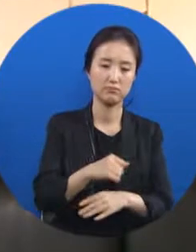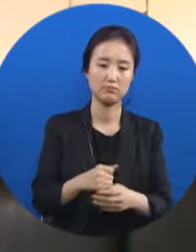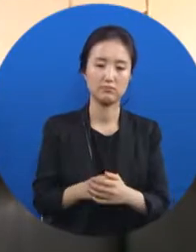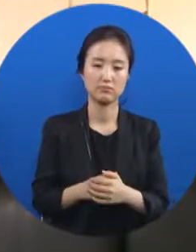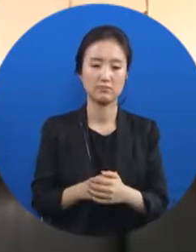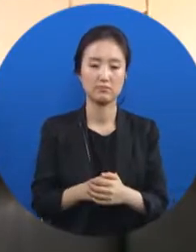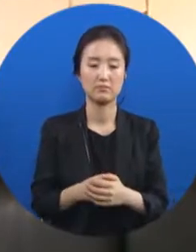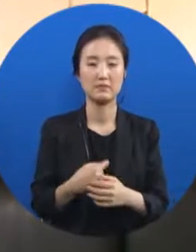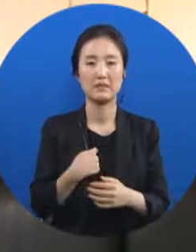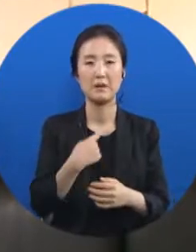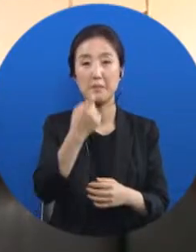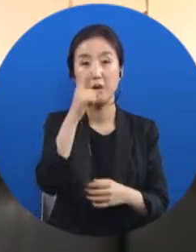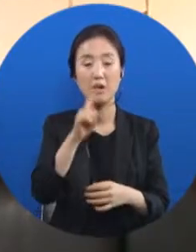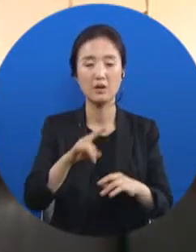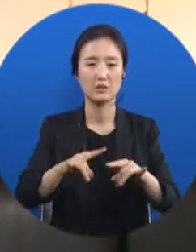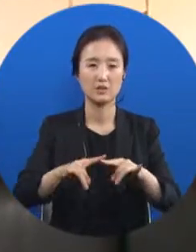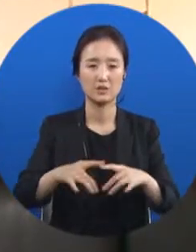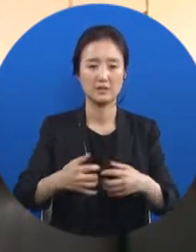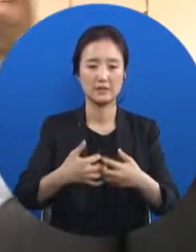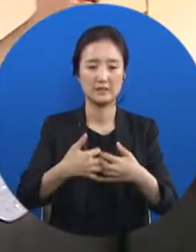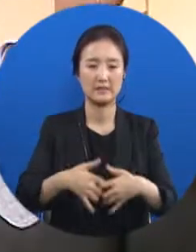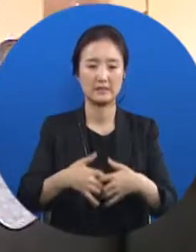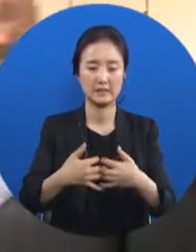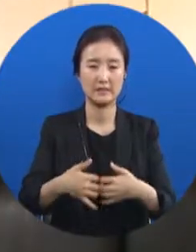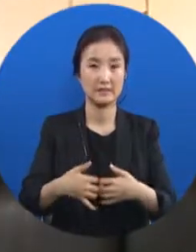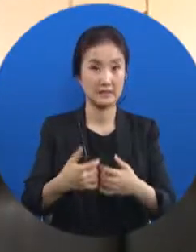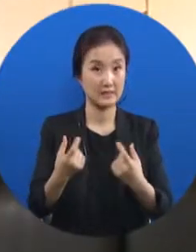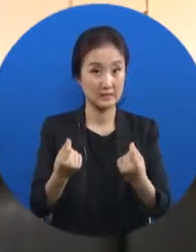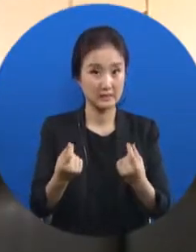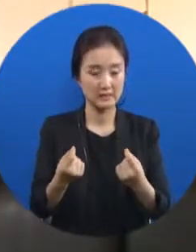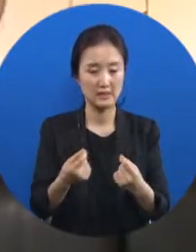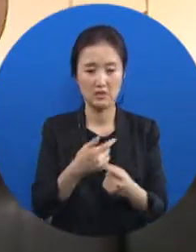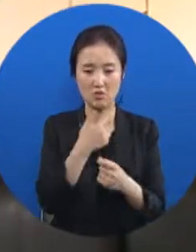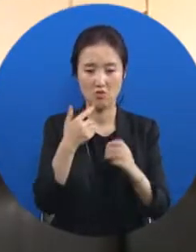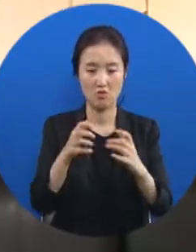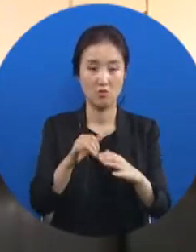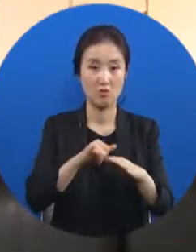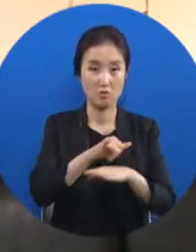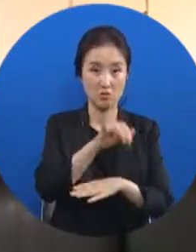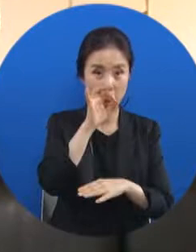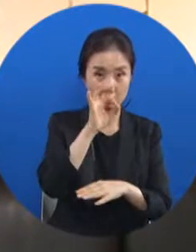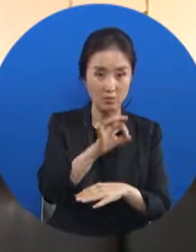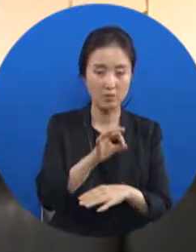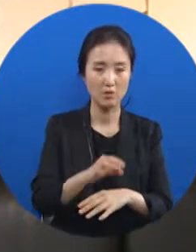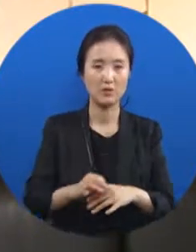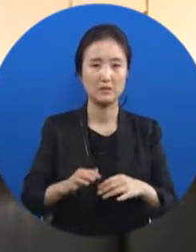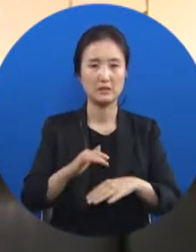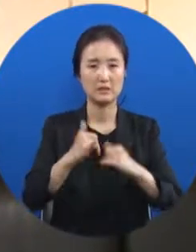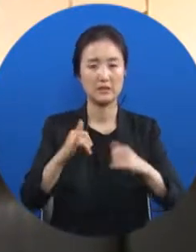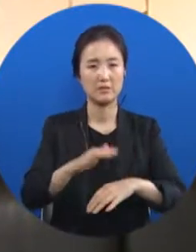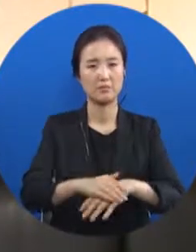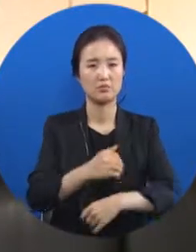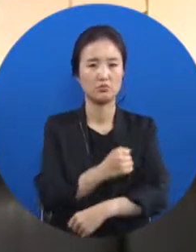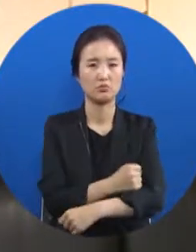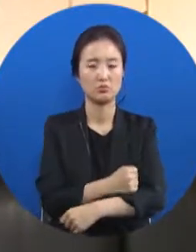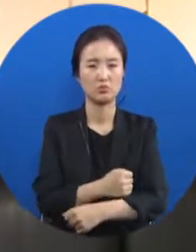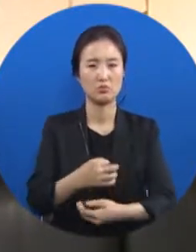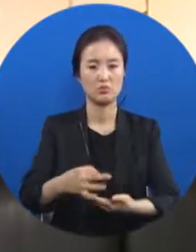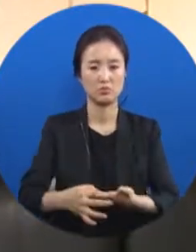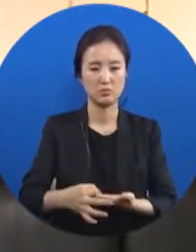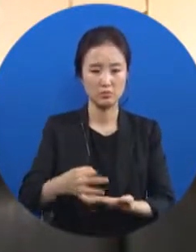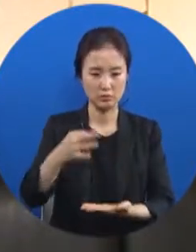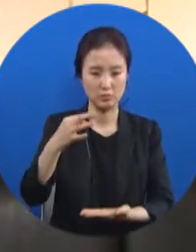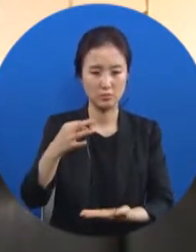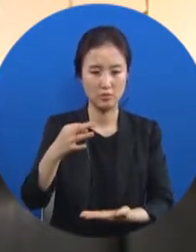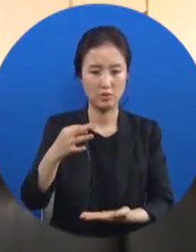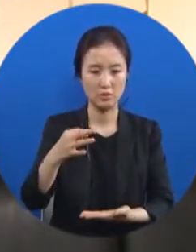배운 게 전기공학이니까. 또 영국은 가면 이게 이제 인건비가 워낙 비싸니까 이렇게 이제 시설이 다 돼 있어요. 그러니까